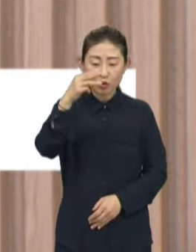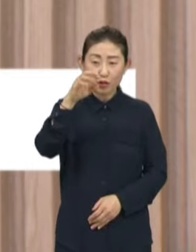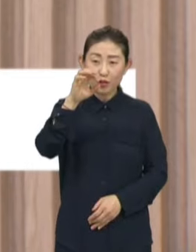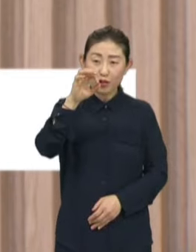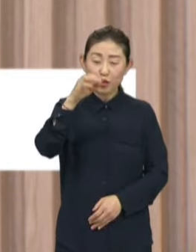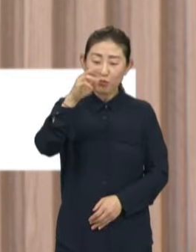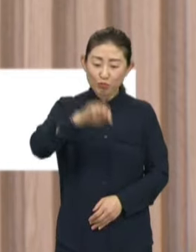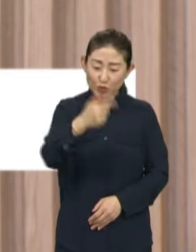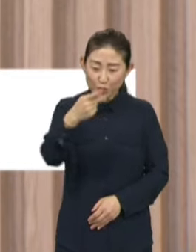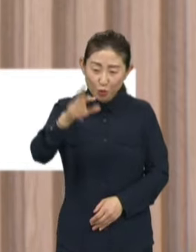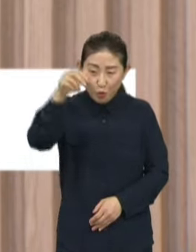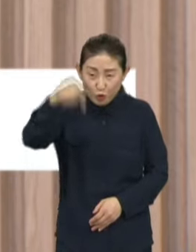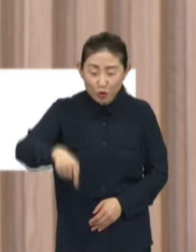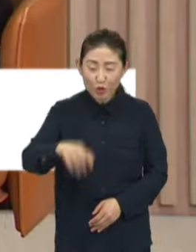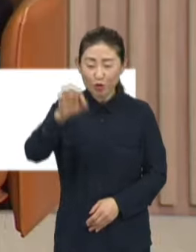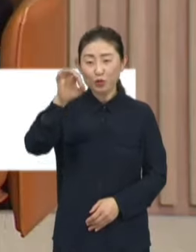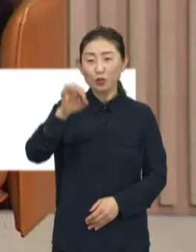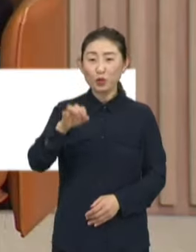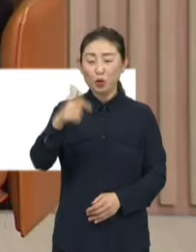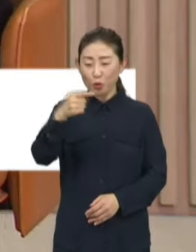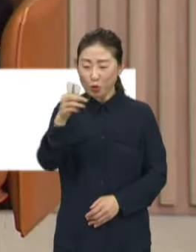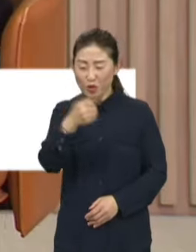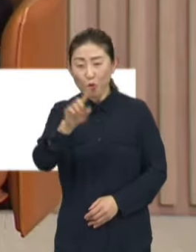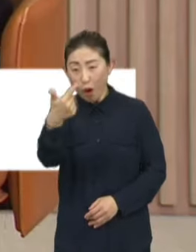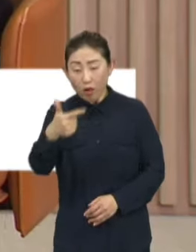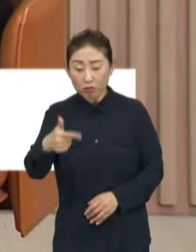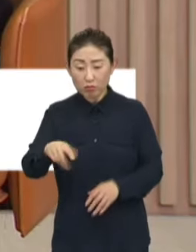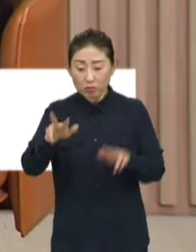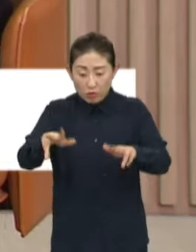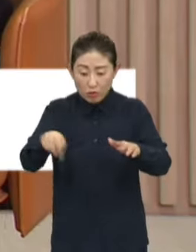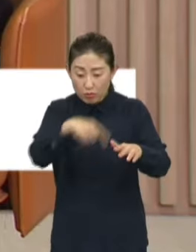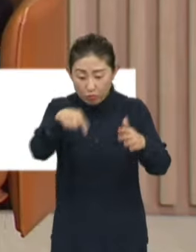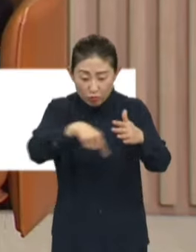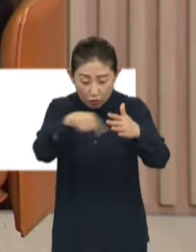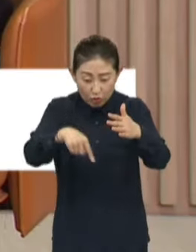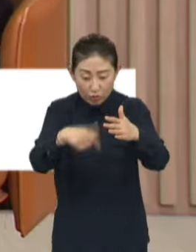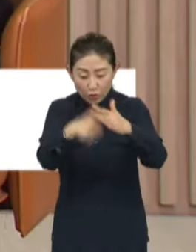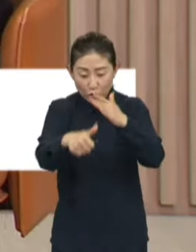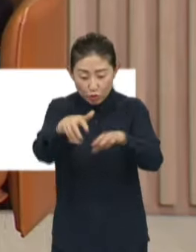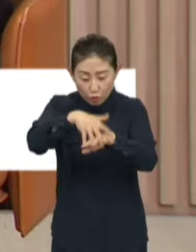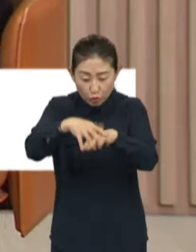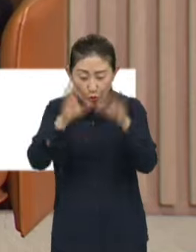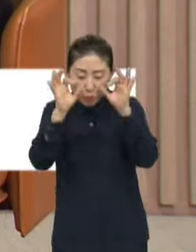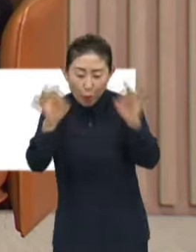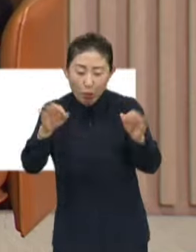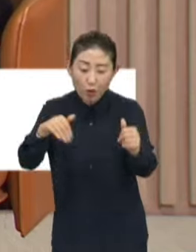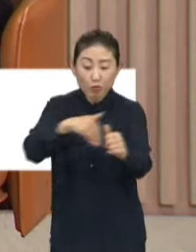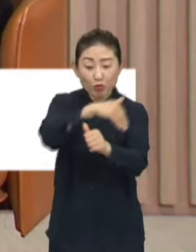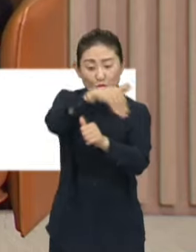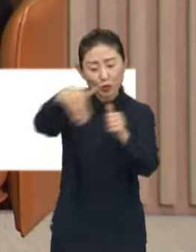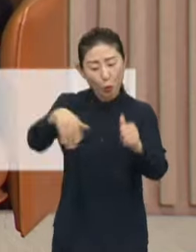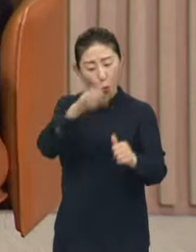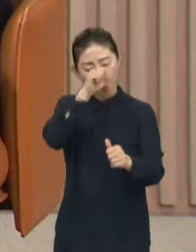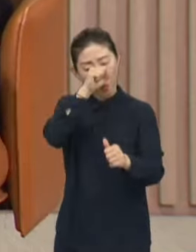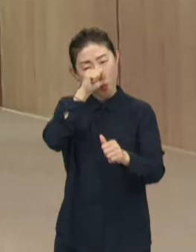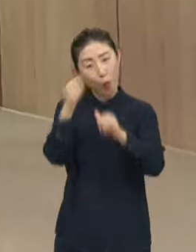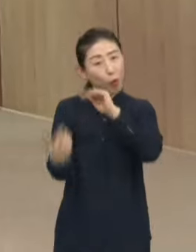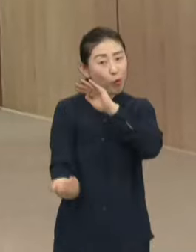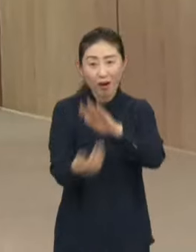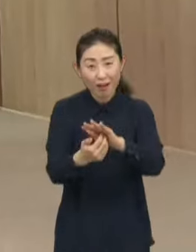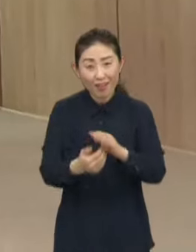또 성장세도 가팔라서 이 정도면 올 시즌 선수단의 그 분위기는 좀 최고적으로 올라오지